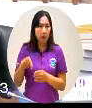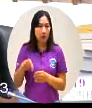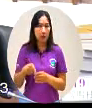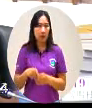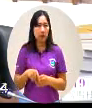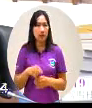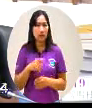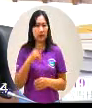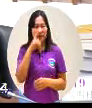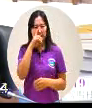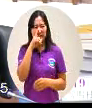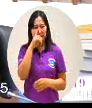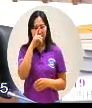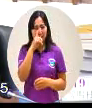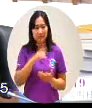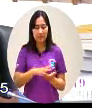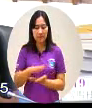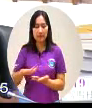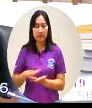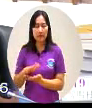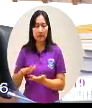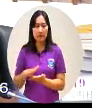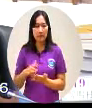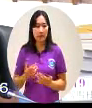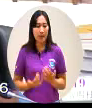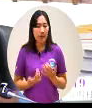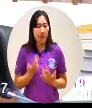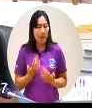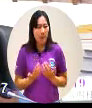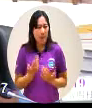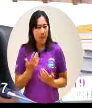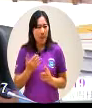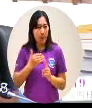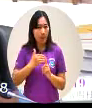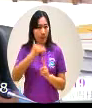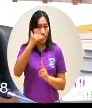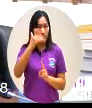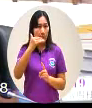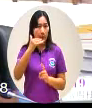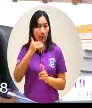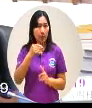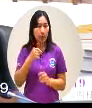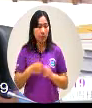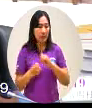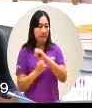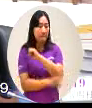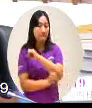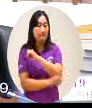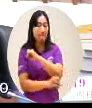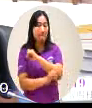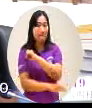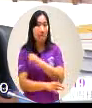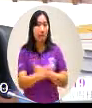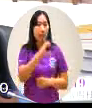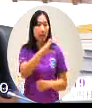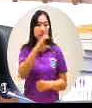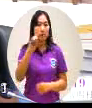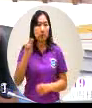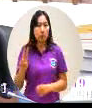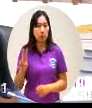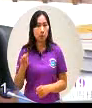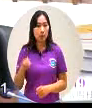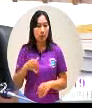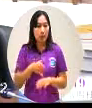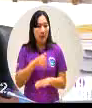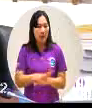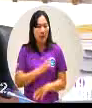带，包括高温，包括这个二氧化碳产生蚊子最喜欢栖息的一个地方。你